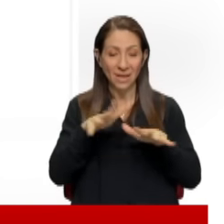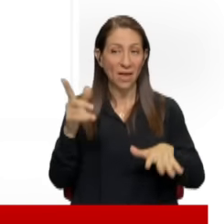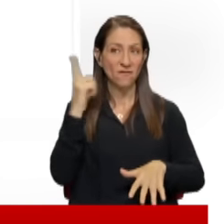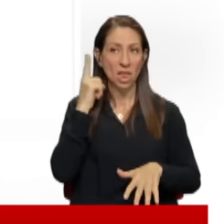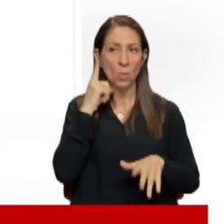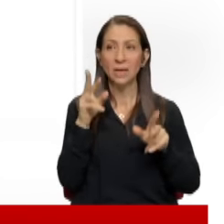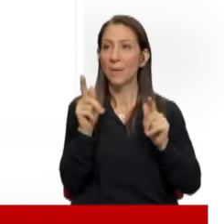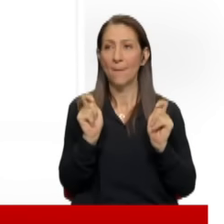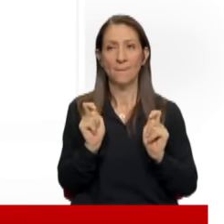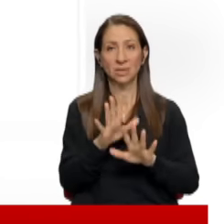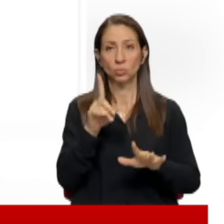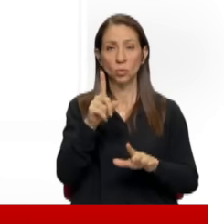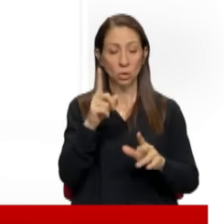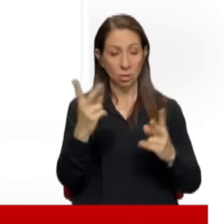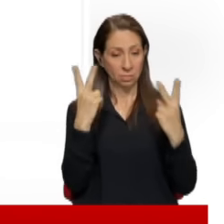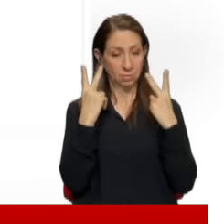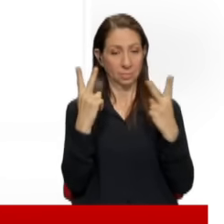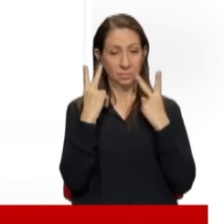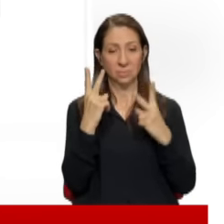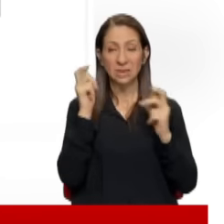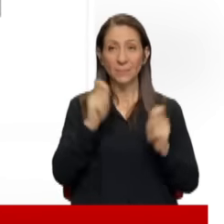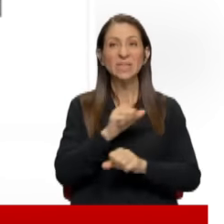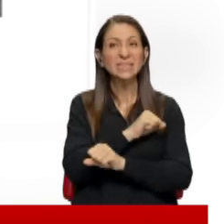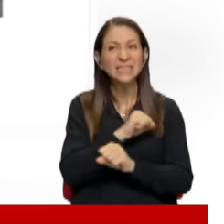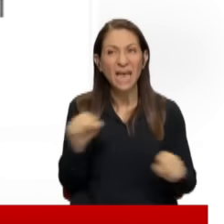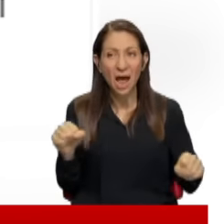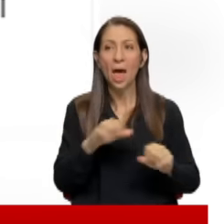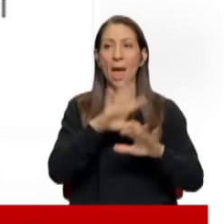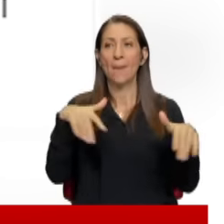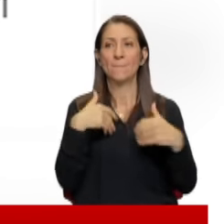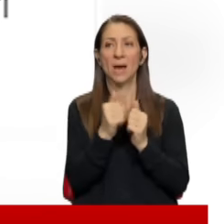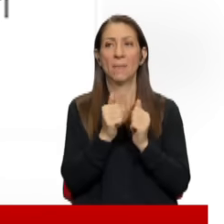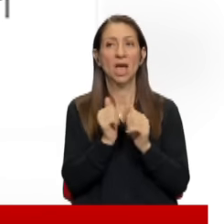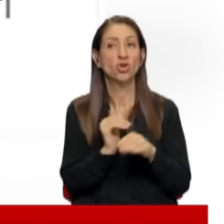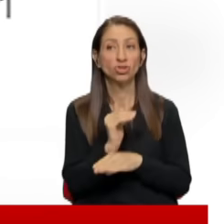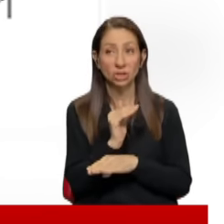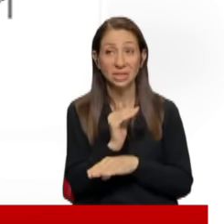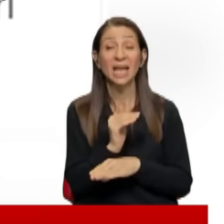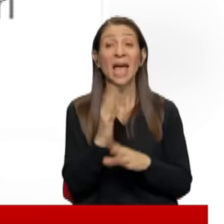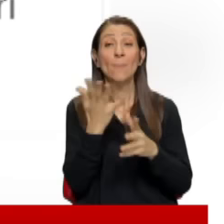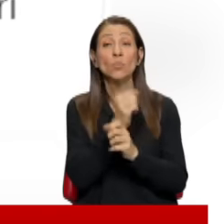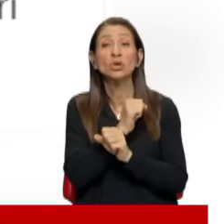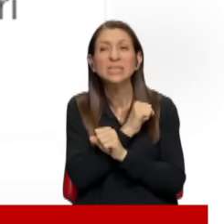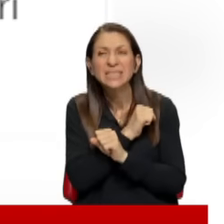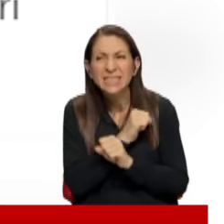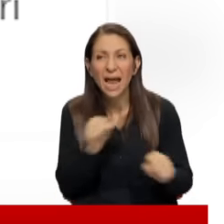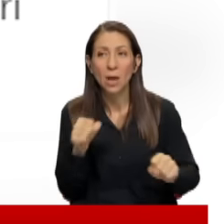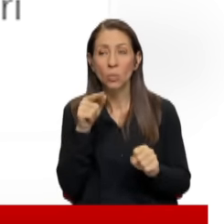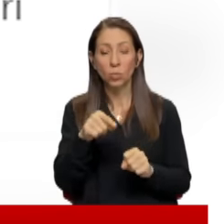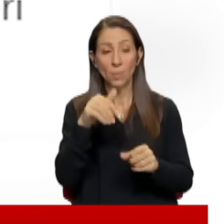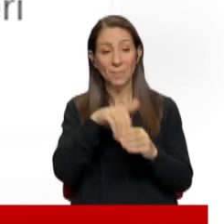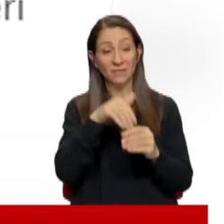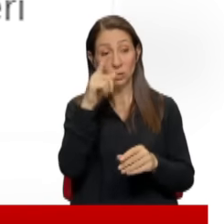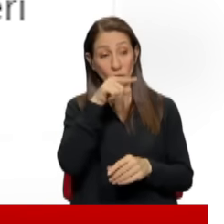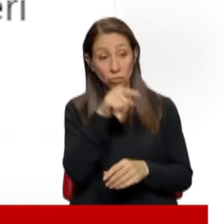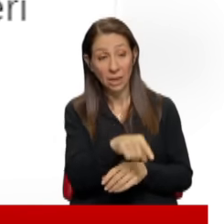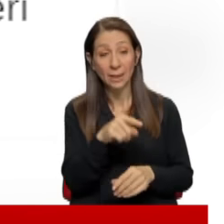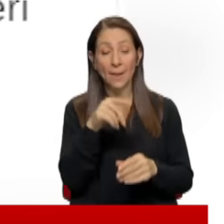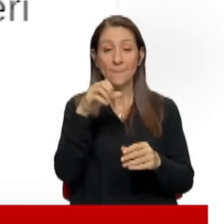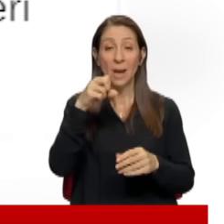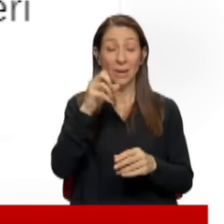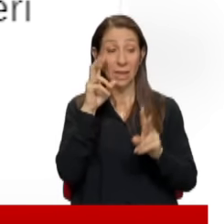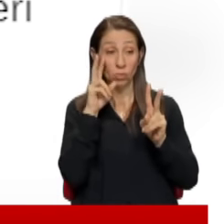gibi davranamaz. Bu ifşa tutkusunun yol açtığı zarar ziyanı hep beraber yaşamış olduk ve en büyük zararı da bu vekillerimiz ve partileri